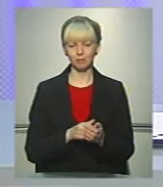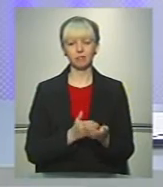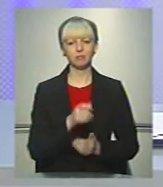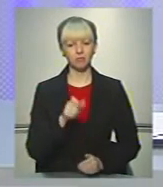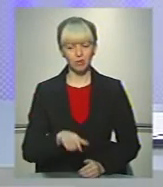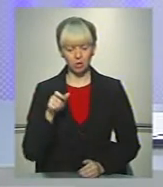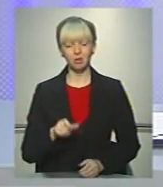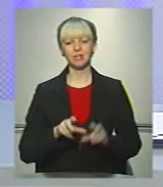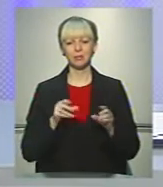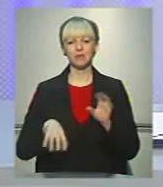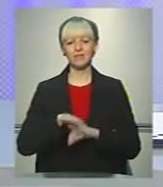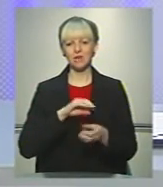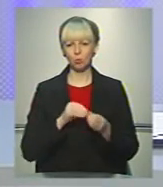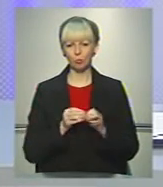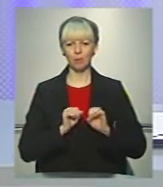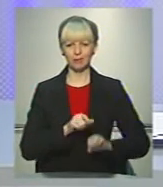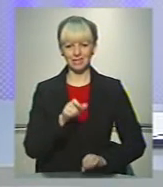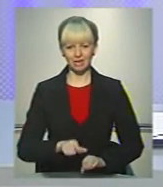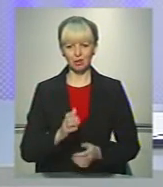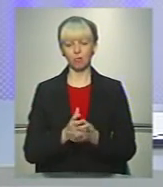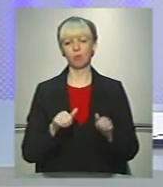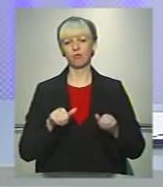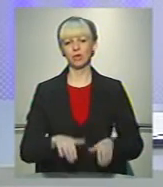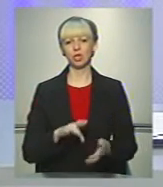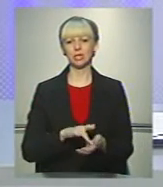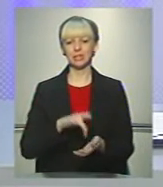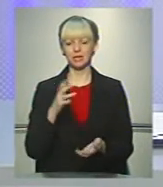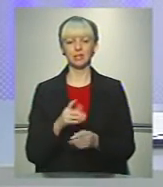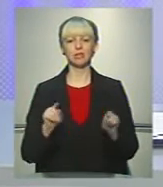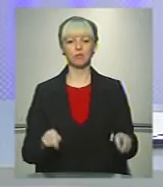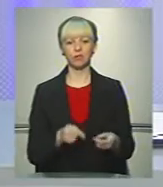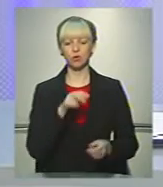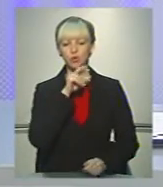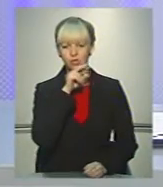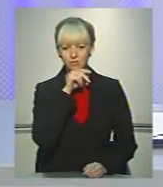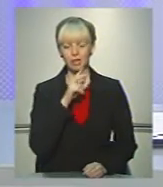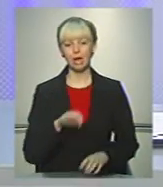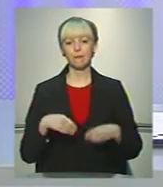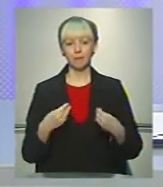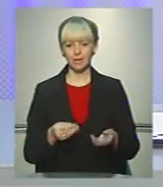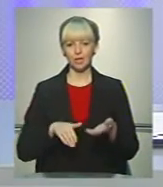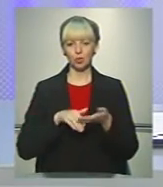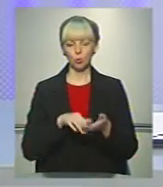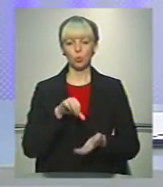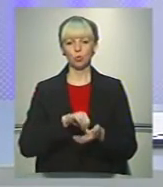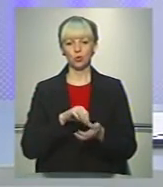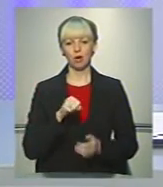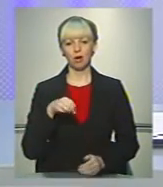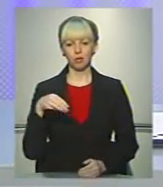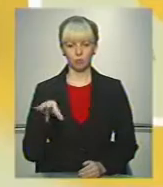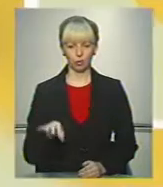Владники ж запевняють, всі проблеми захисників має вирішити центр, який створили в Чернівцях для надання допомоги учасникам